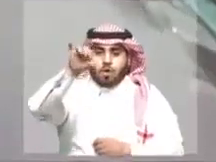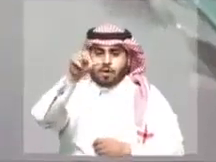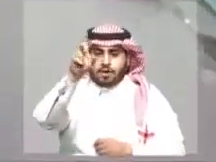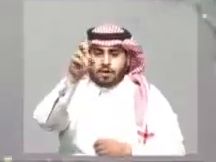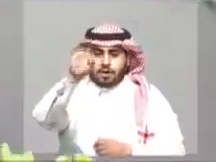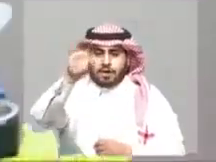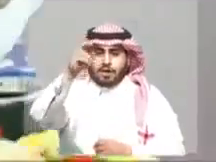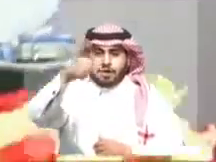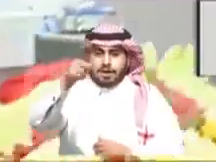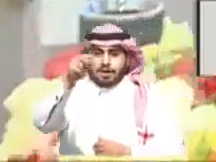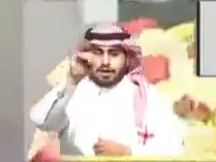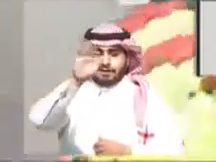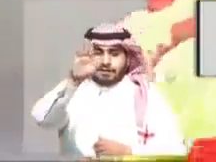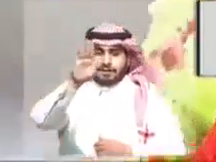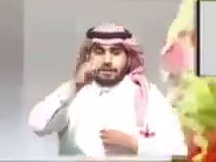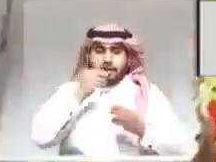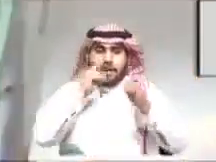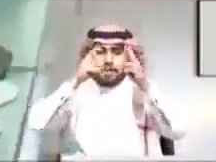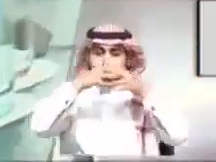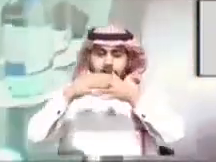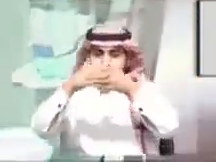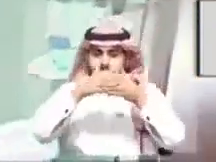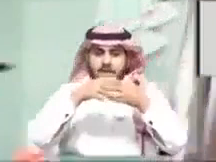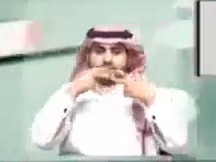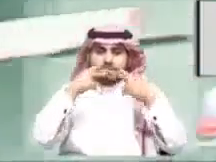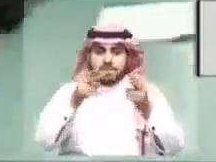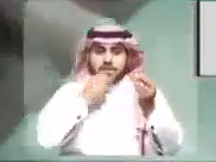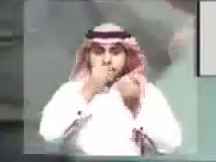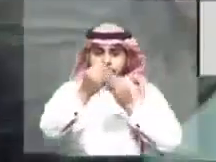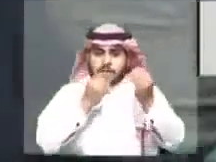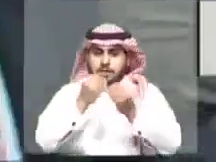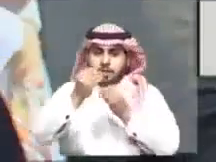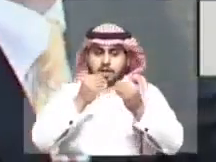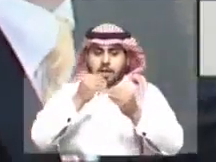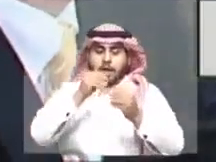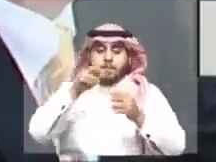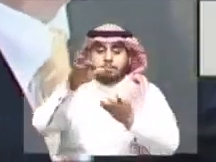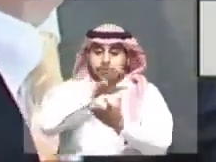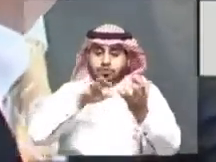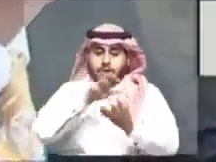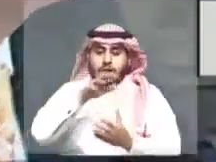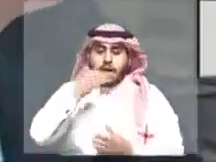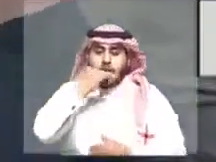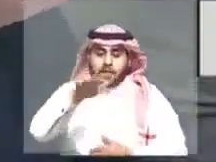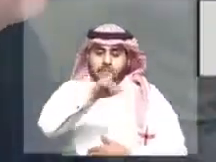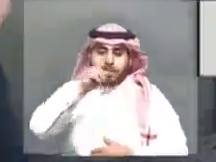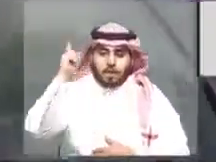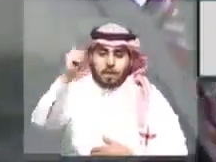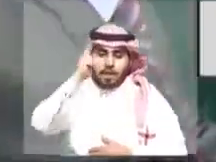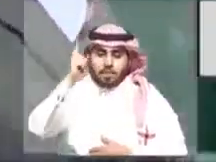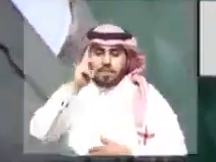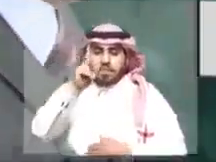النواب عضو الكونغرس بوب جودرات. وجرى خلال اللقاء استعراض القضايا الاقليميه والدوليه